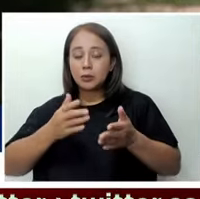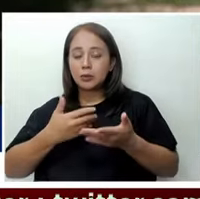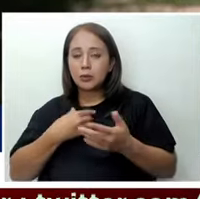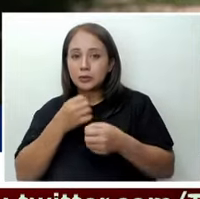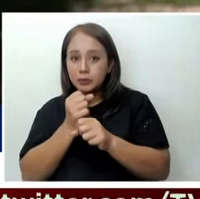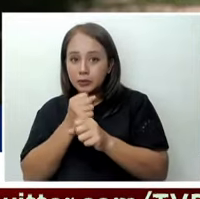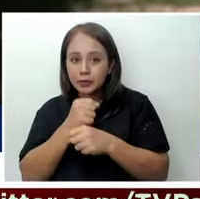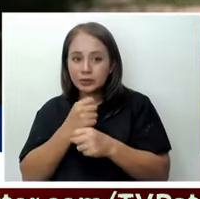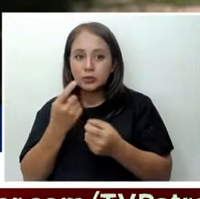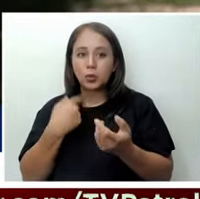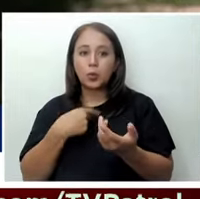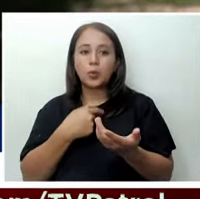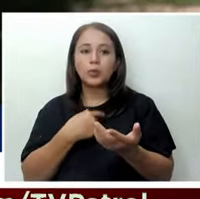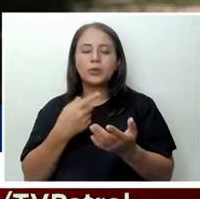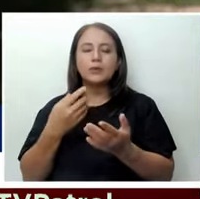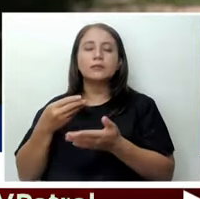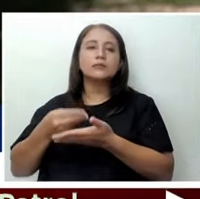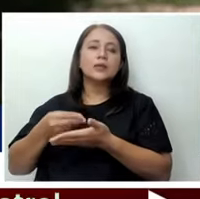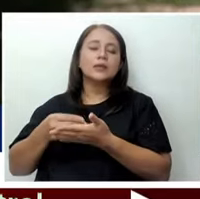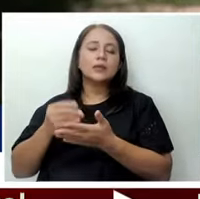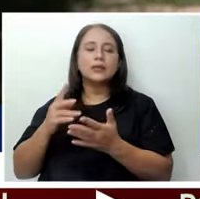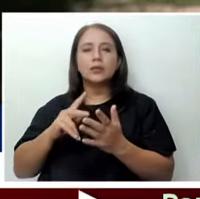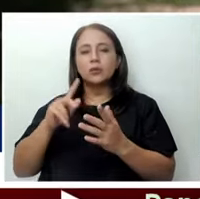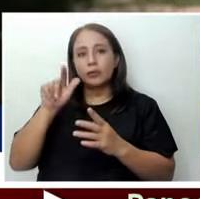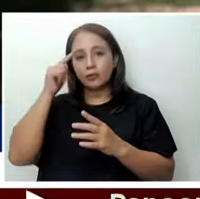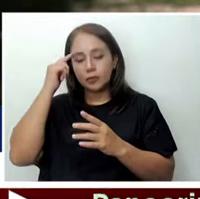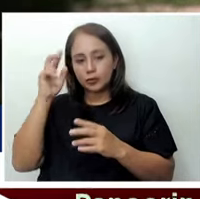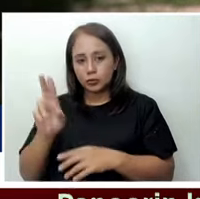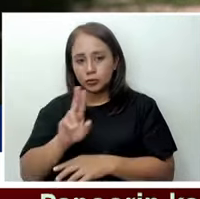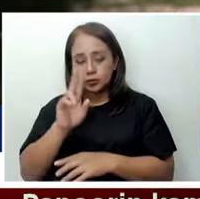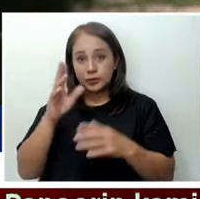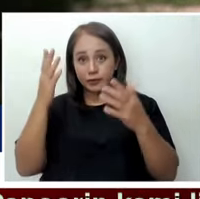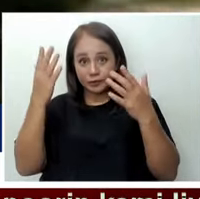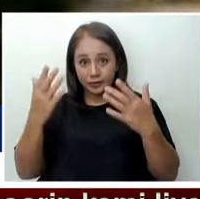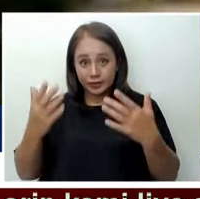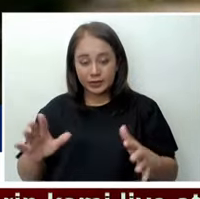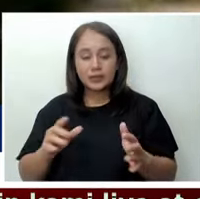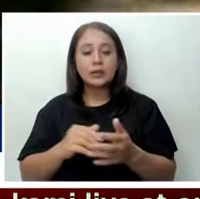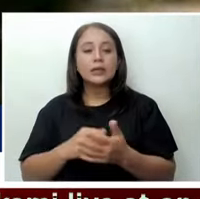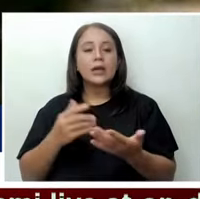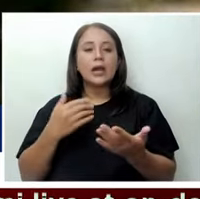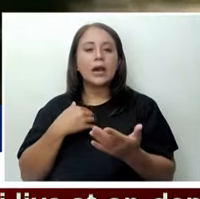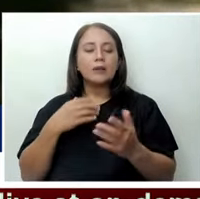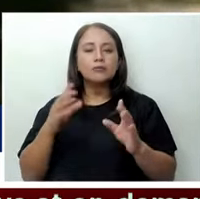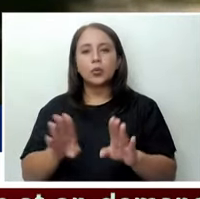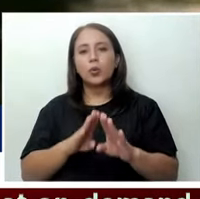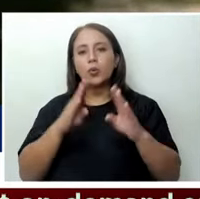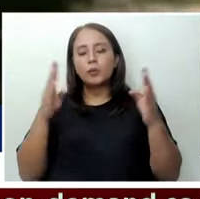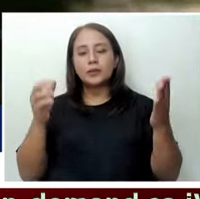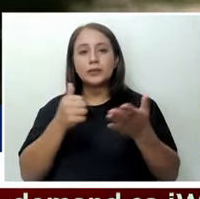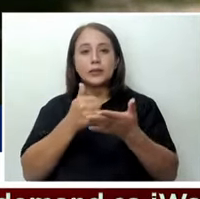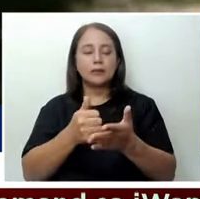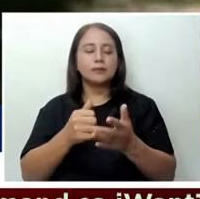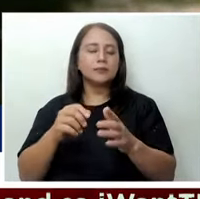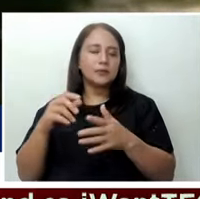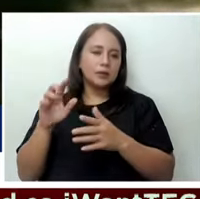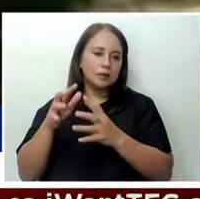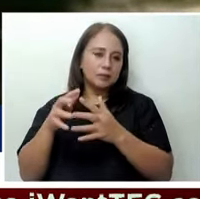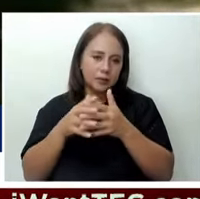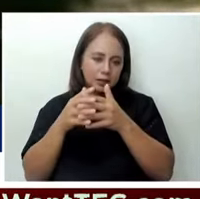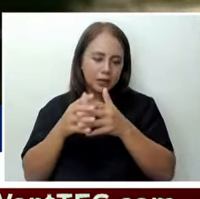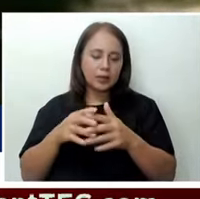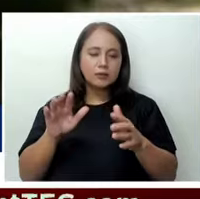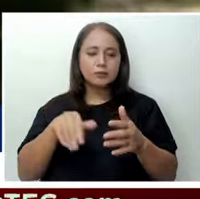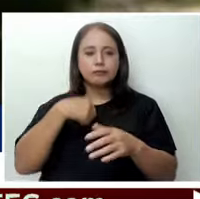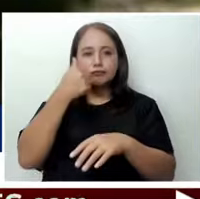ay pondo pa ng ating gobyerno ang ginagamit. Kapag matapos na ito ay tsaka magiging bukas sa tulong ng Amerika at sa pagpapatayo ng